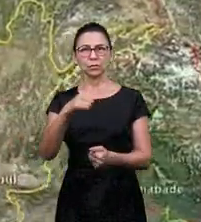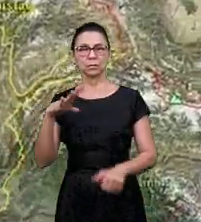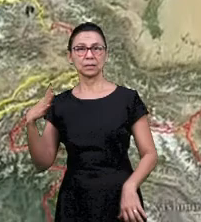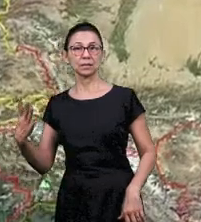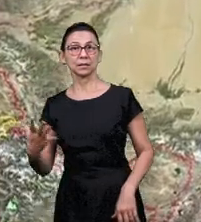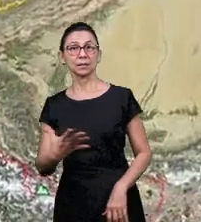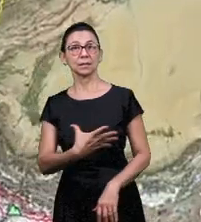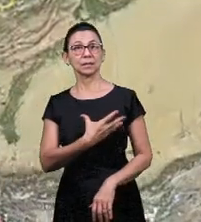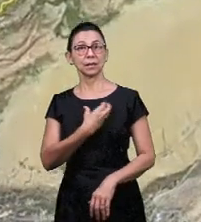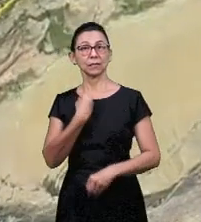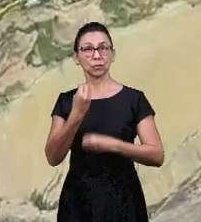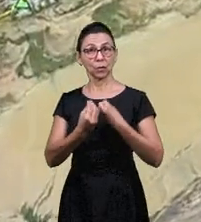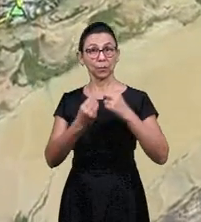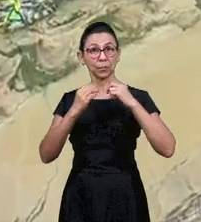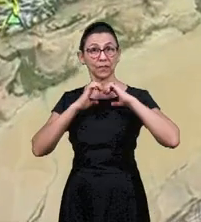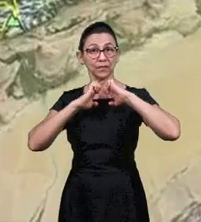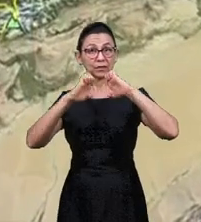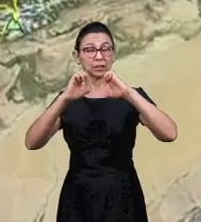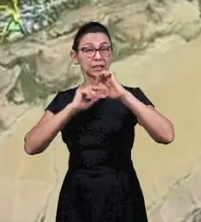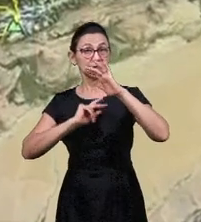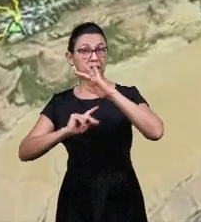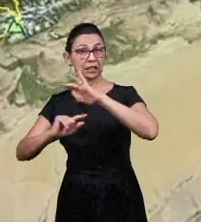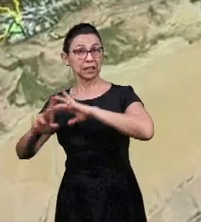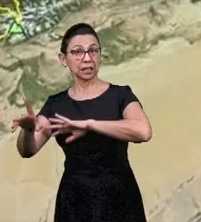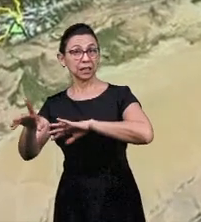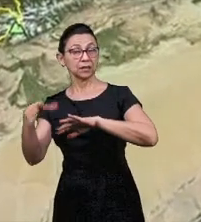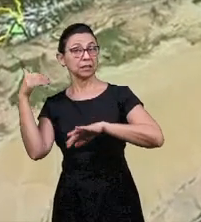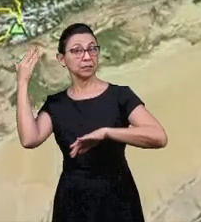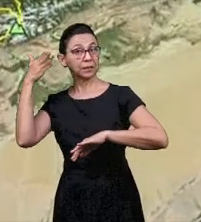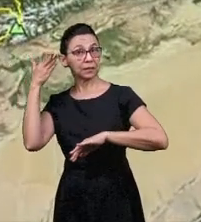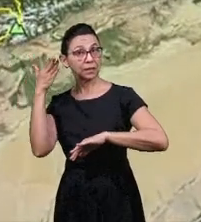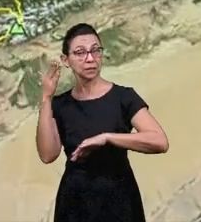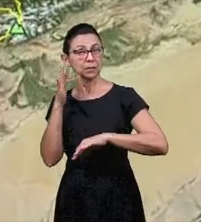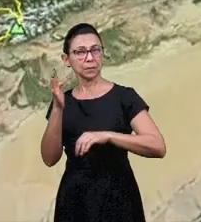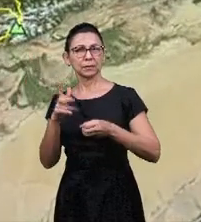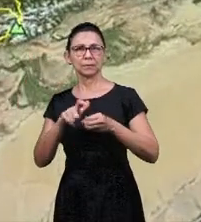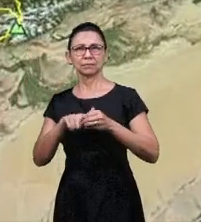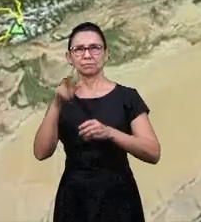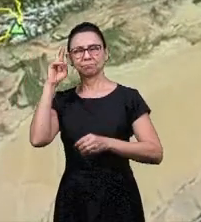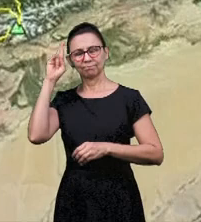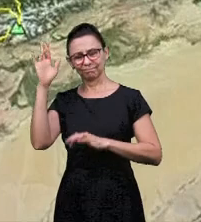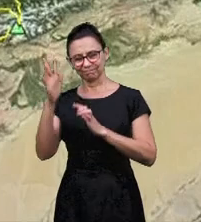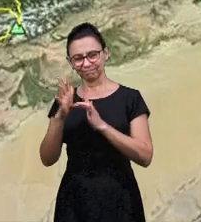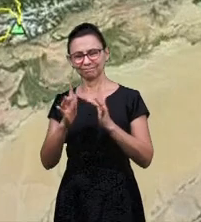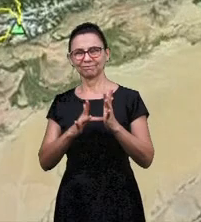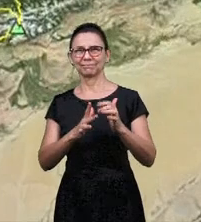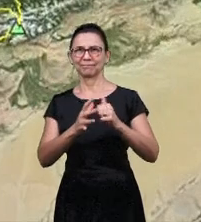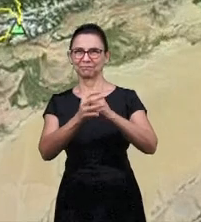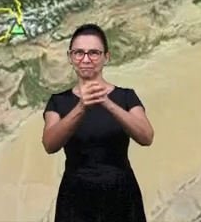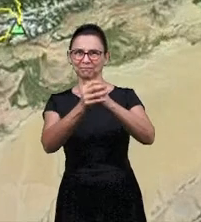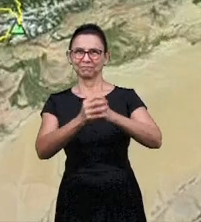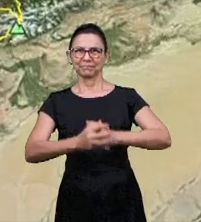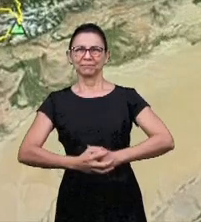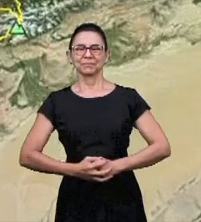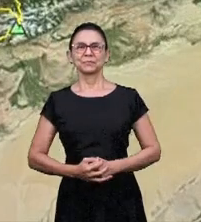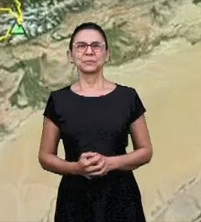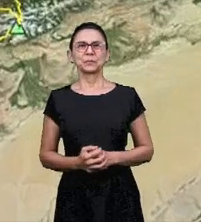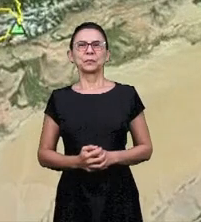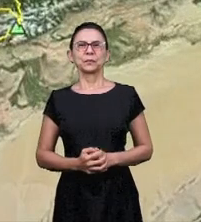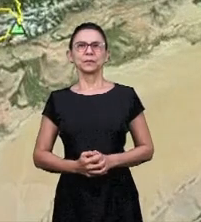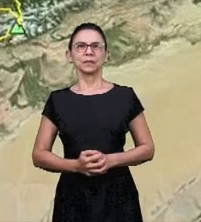par l'évangile éternel et par le message du retour imminent du Seigneur Jésus.